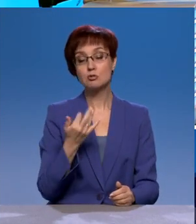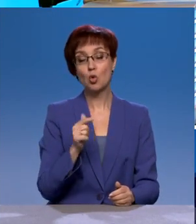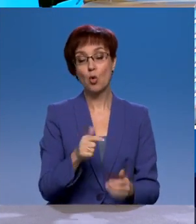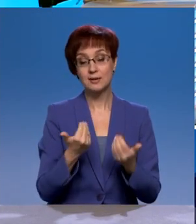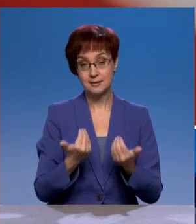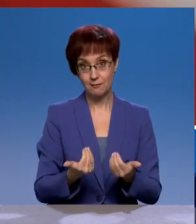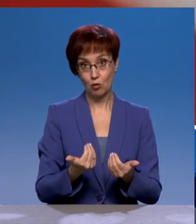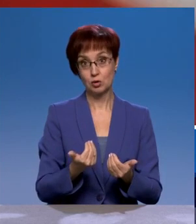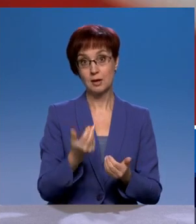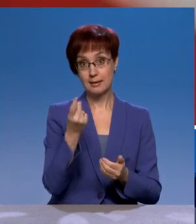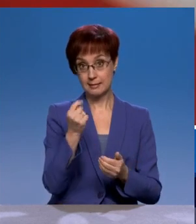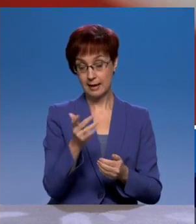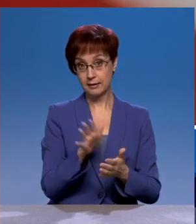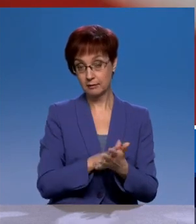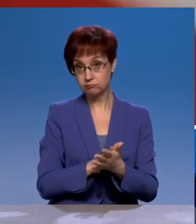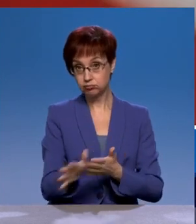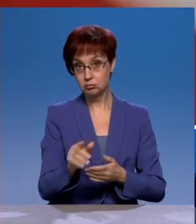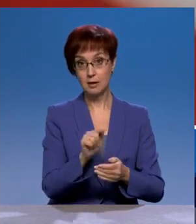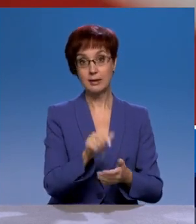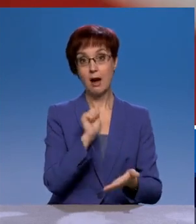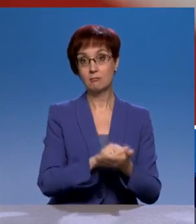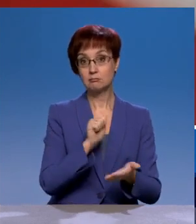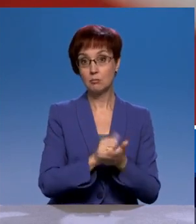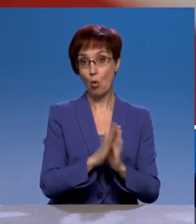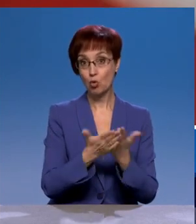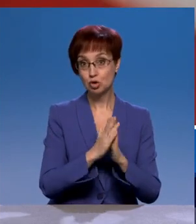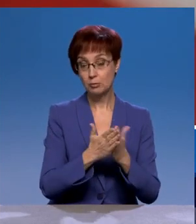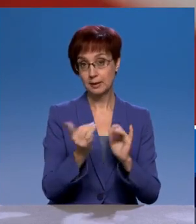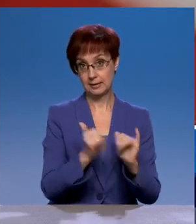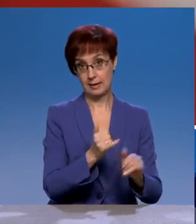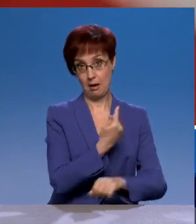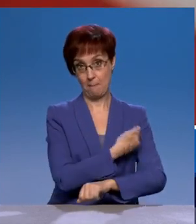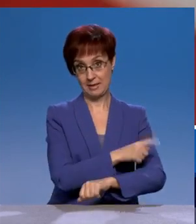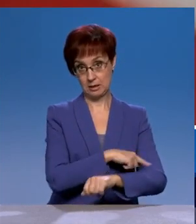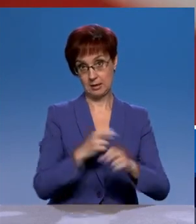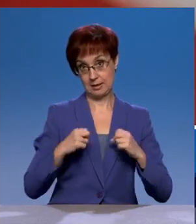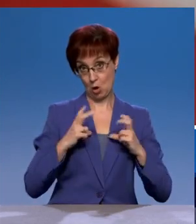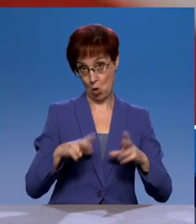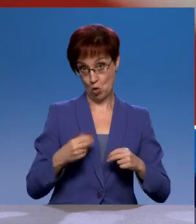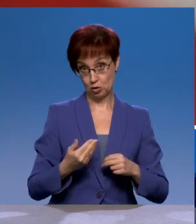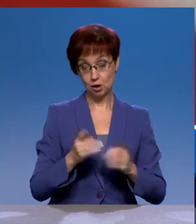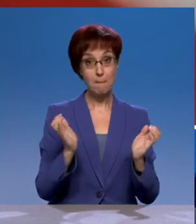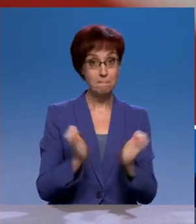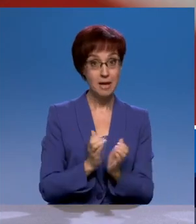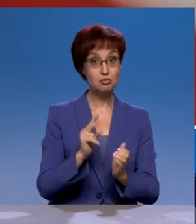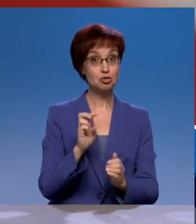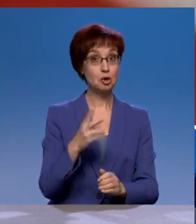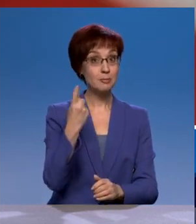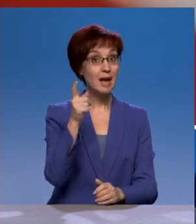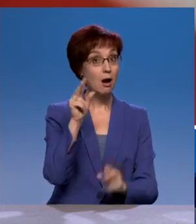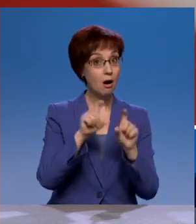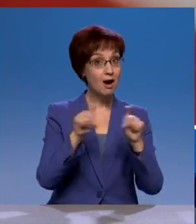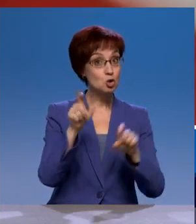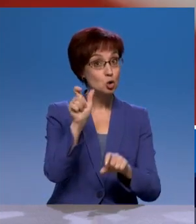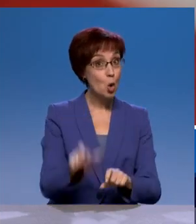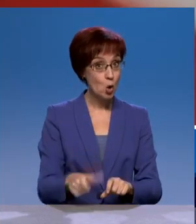для медицинских колледжах, в расчете на одного студента медицинского колледжа? Меньше, чем на школьника. А мы медсестру готовим, а